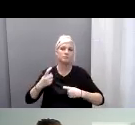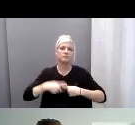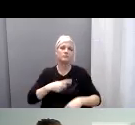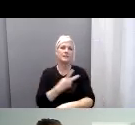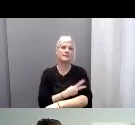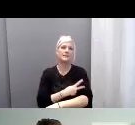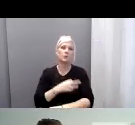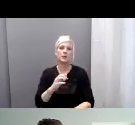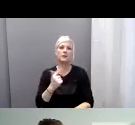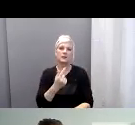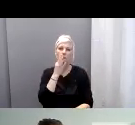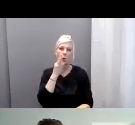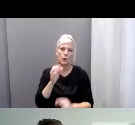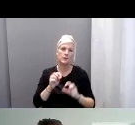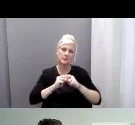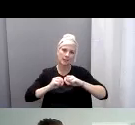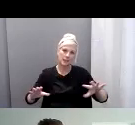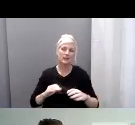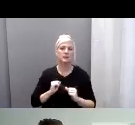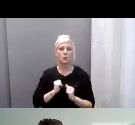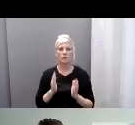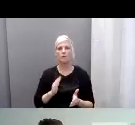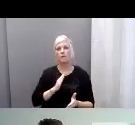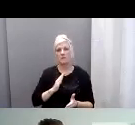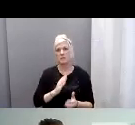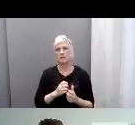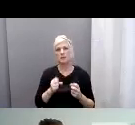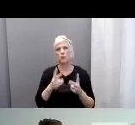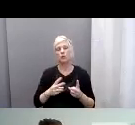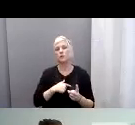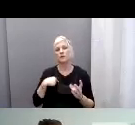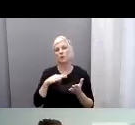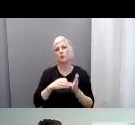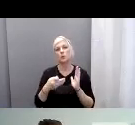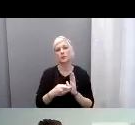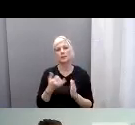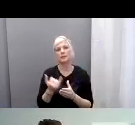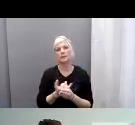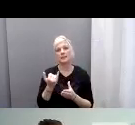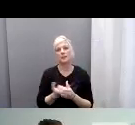sexualitetsfrågor generellt. Sen har vi också projekt inom